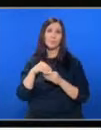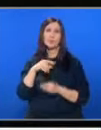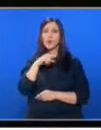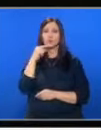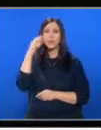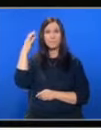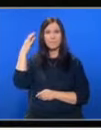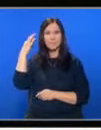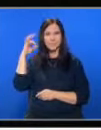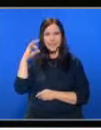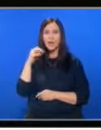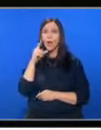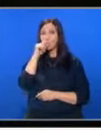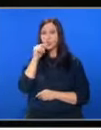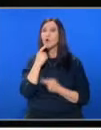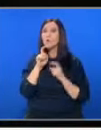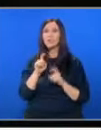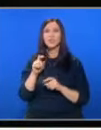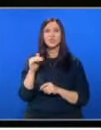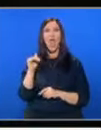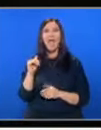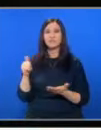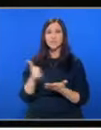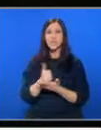президент. Путин коментира още, че F-16